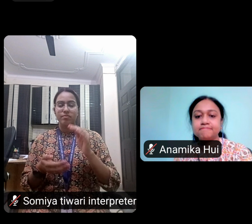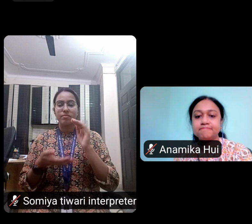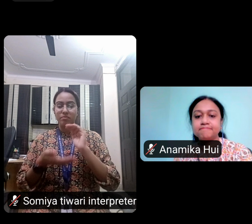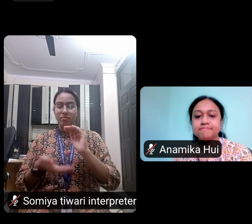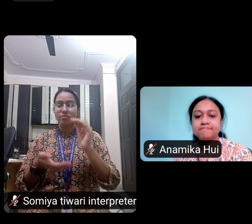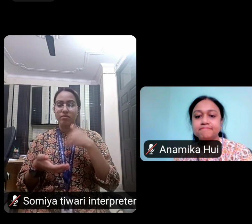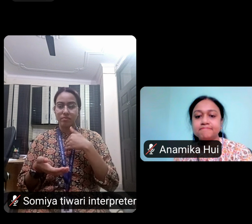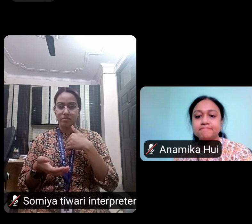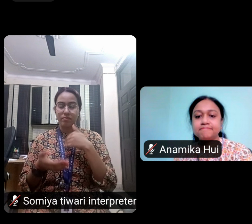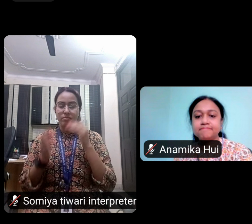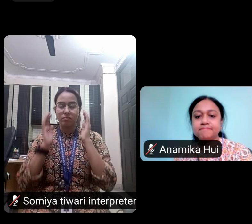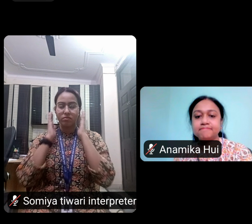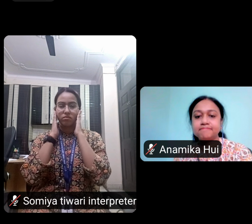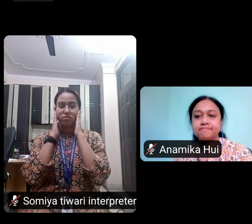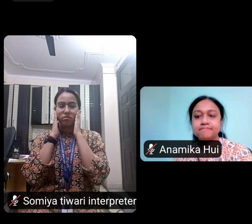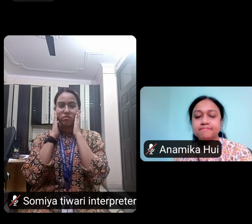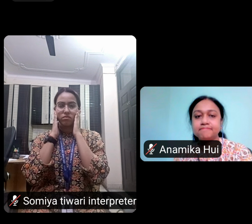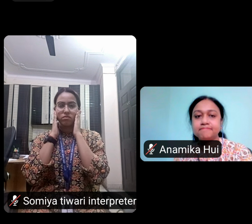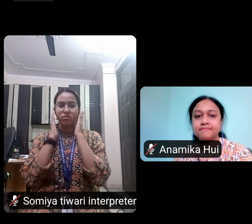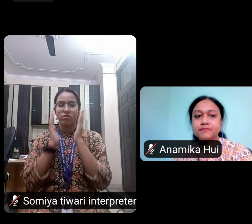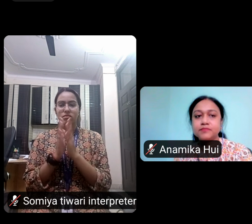काफी,